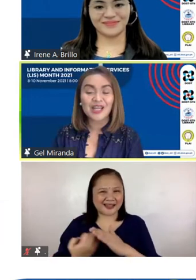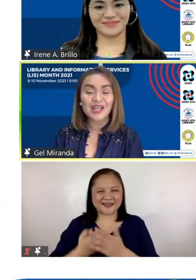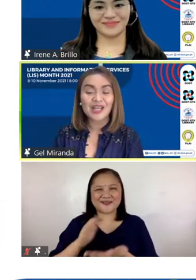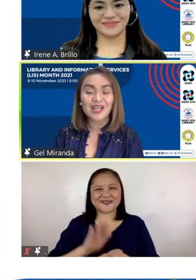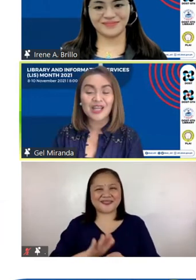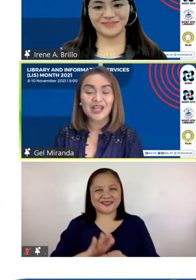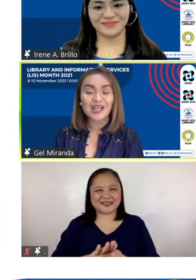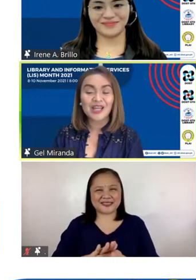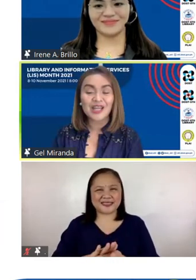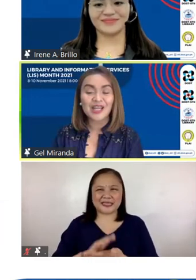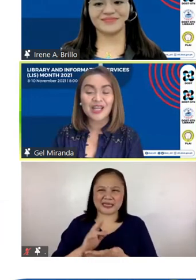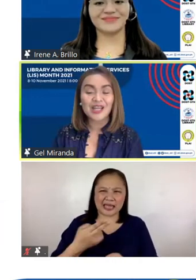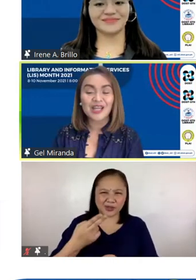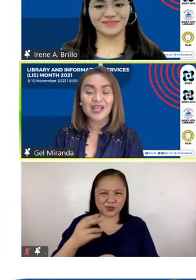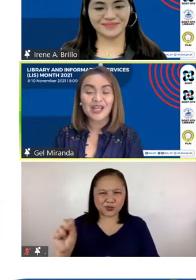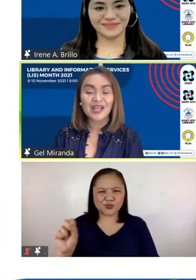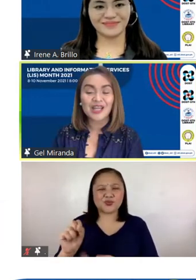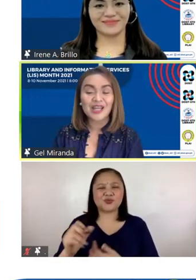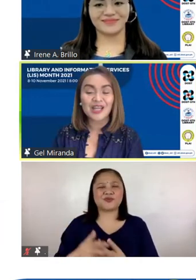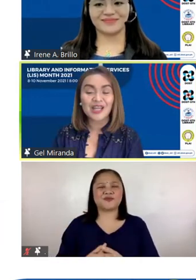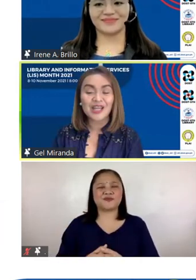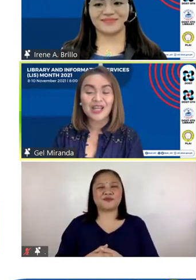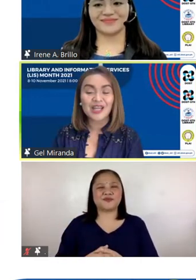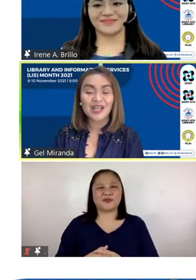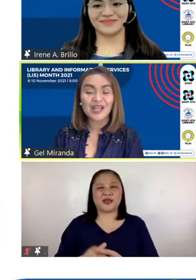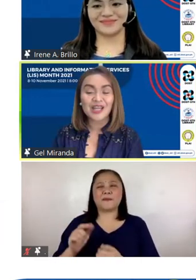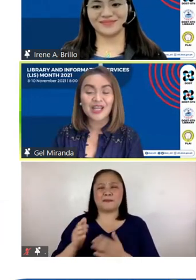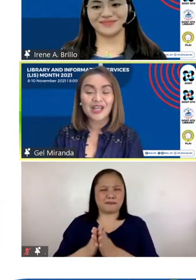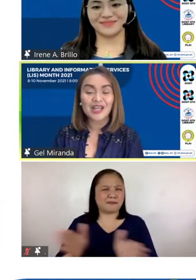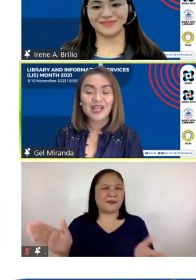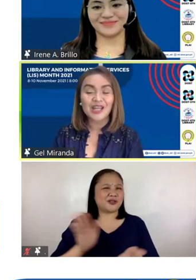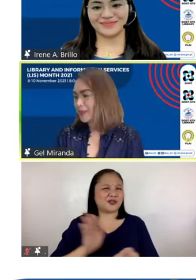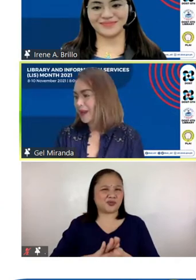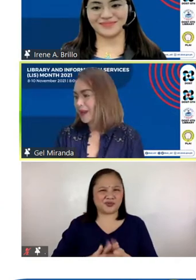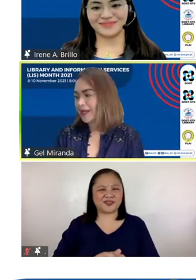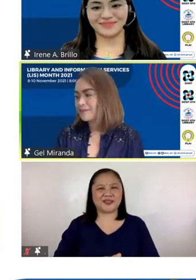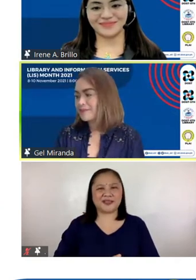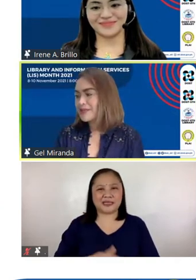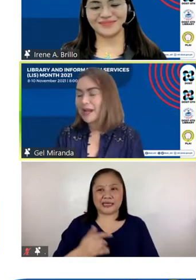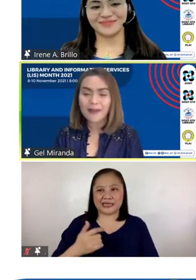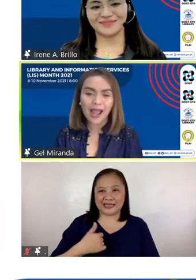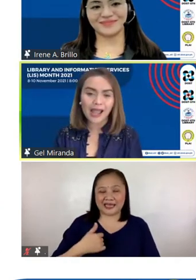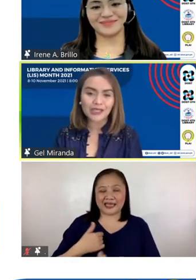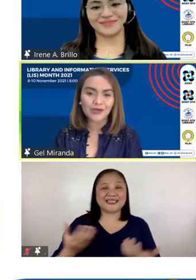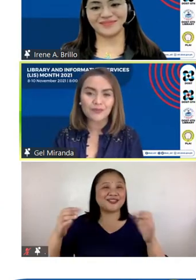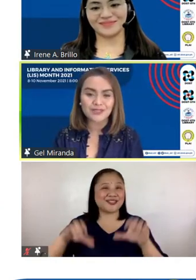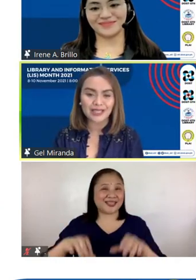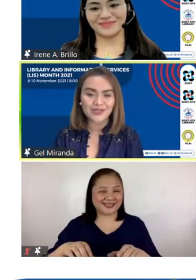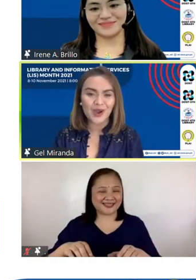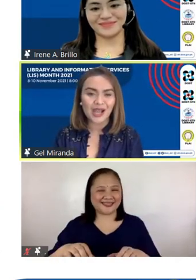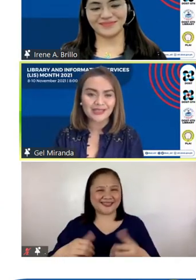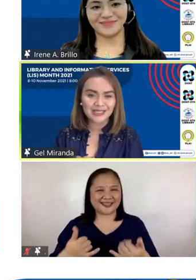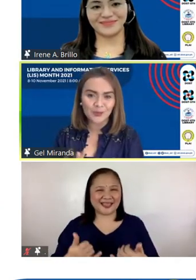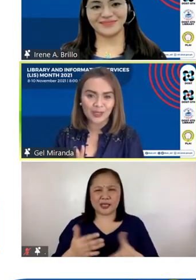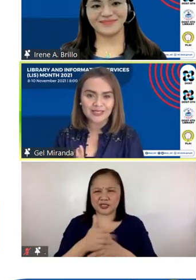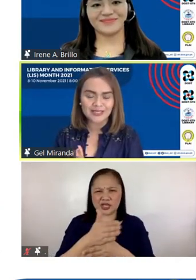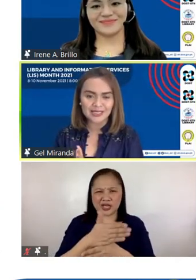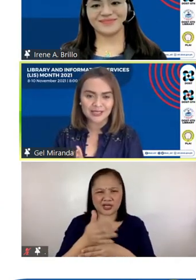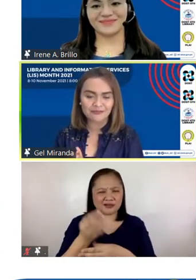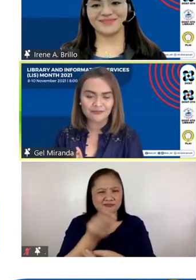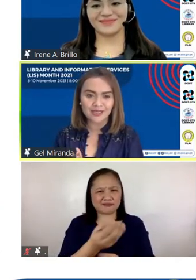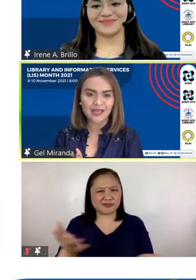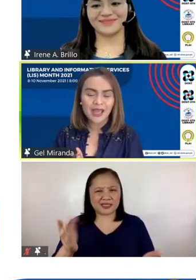hanggang nag-high school po ako, ay nasa public school ako. Kaya po yung pagkakataon na ito, na ibinabahagi ko po sa inyo